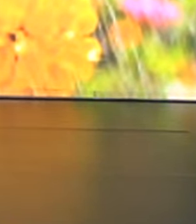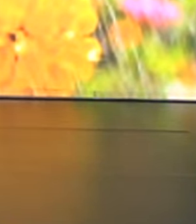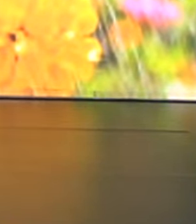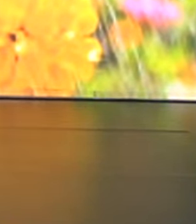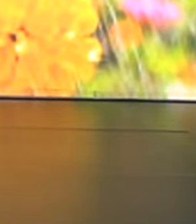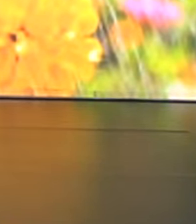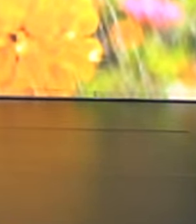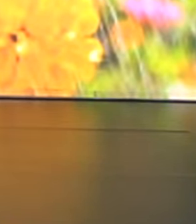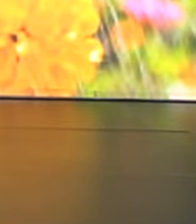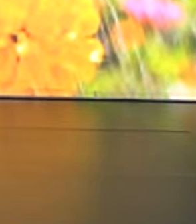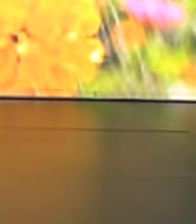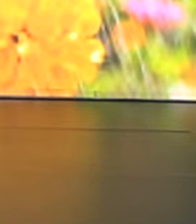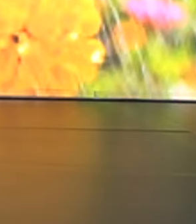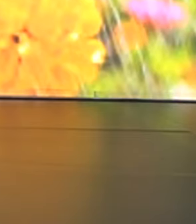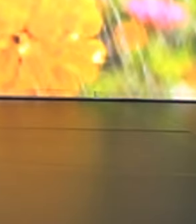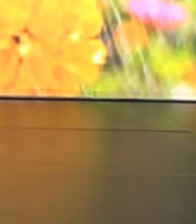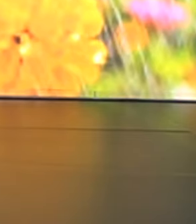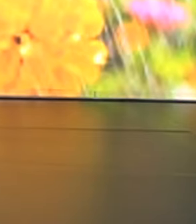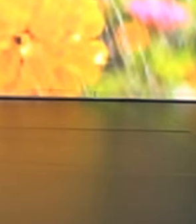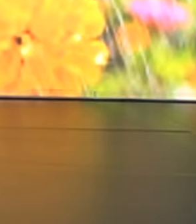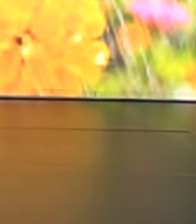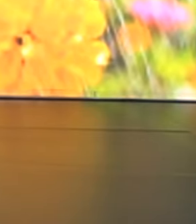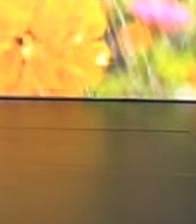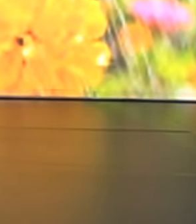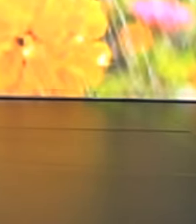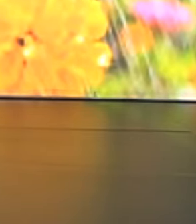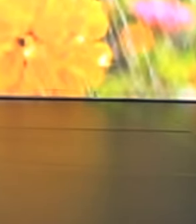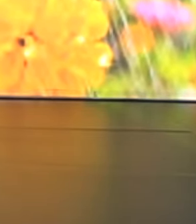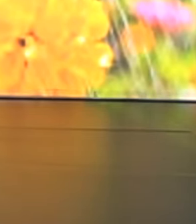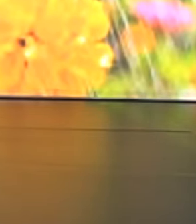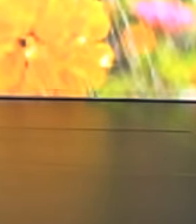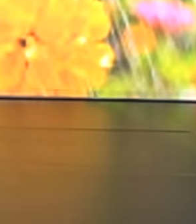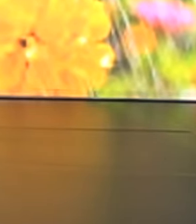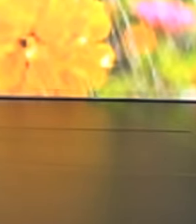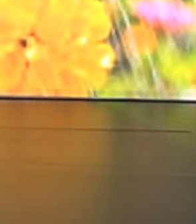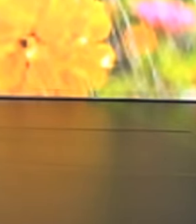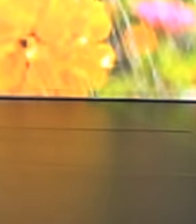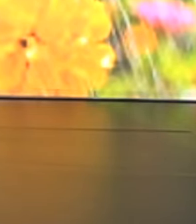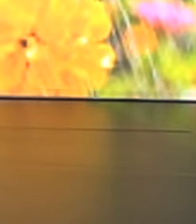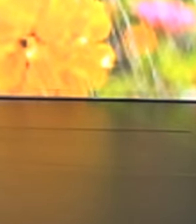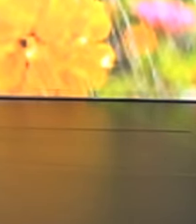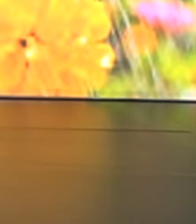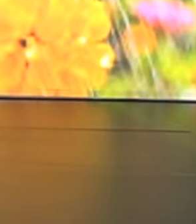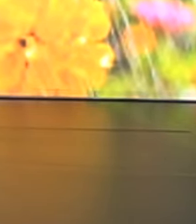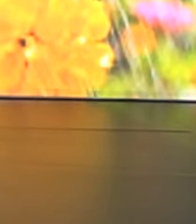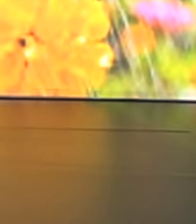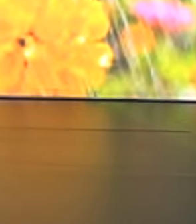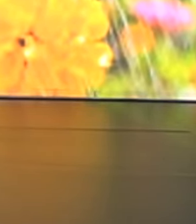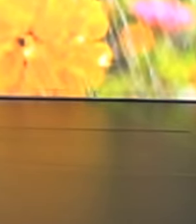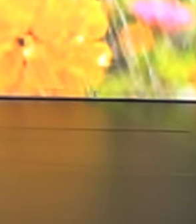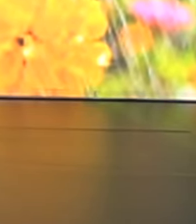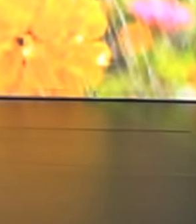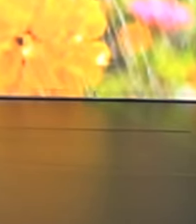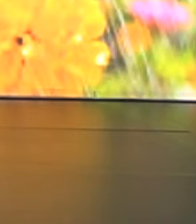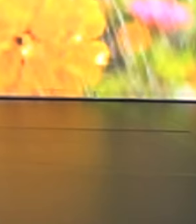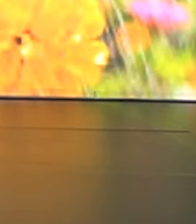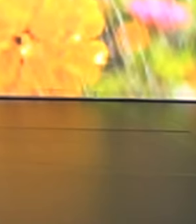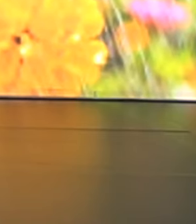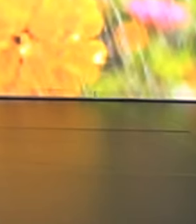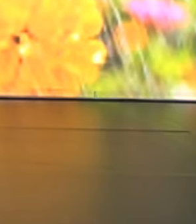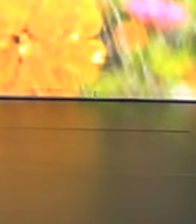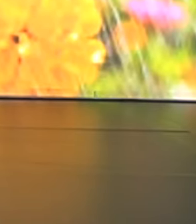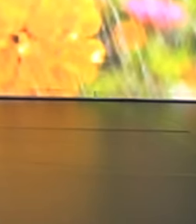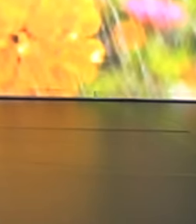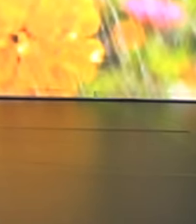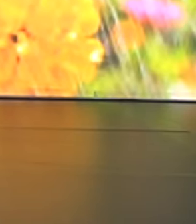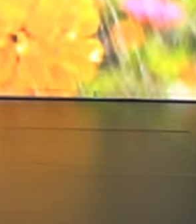Қонаевта күндіз 32-33 градус ыстық, түнде Талдықорғанда 14, Қонаевта 15 градус жылы. Сынап бағанасы